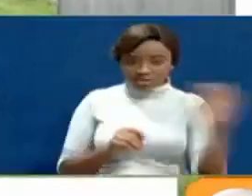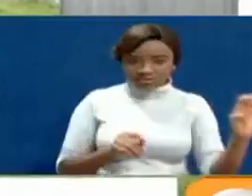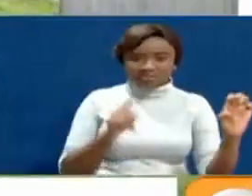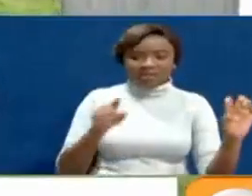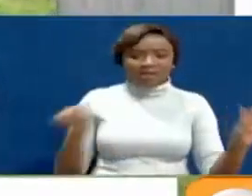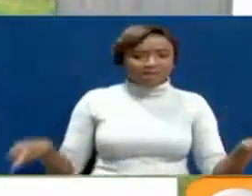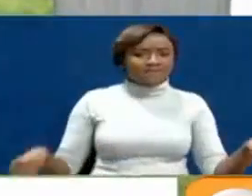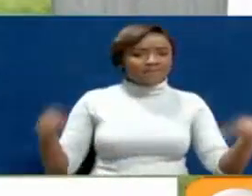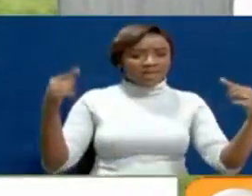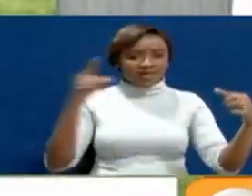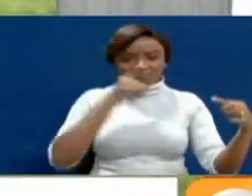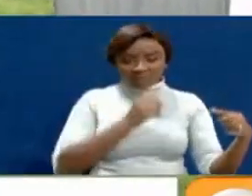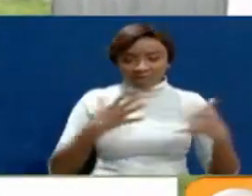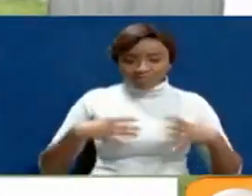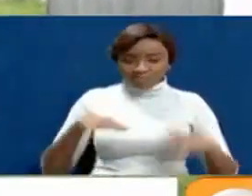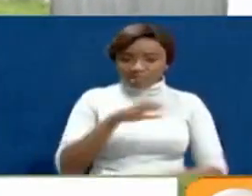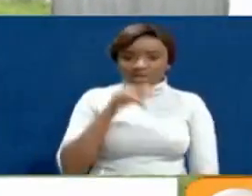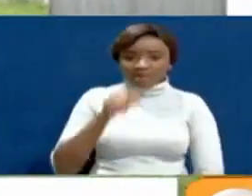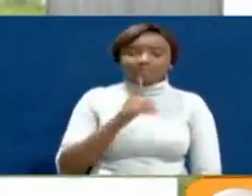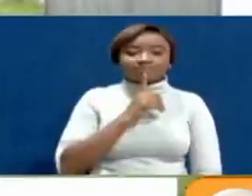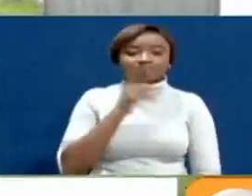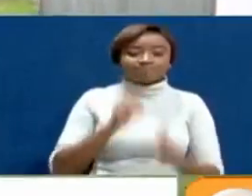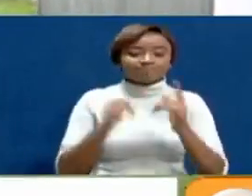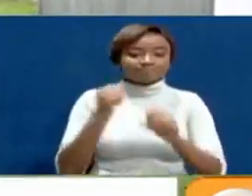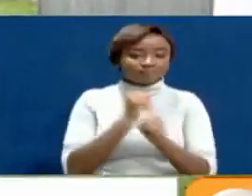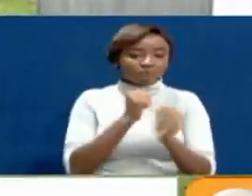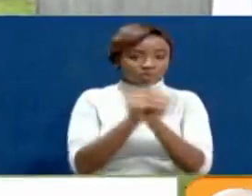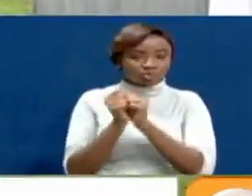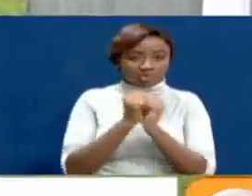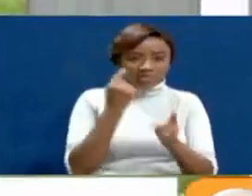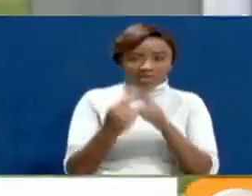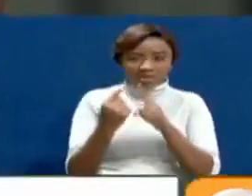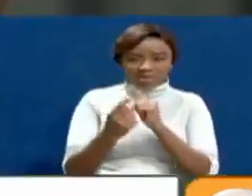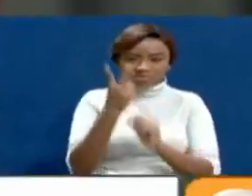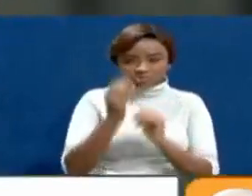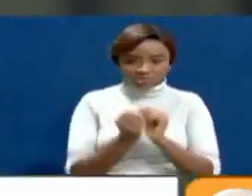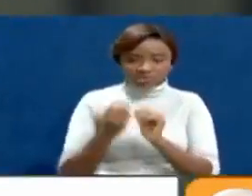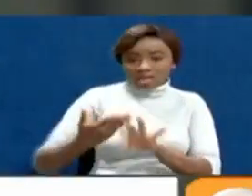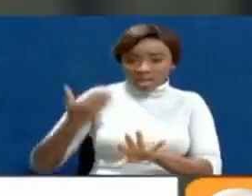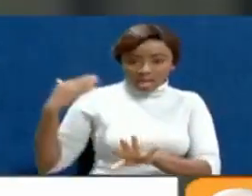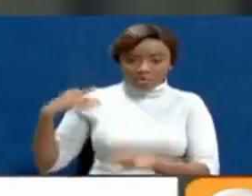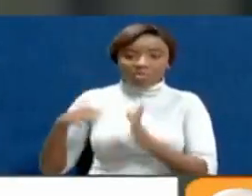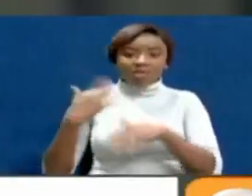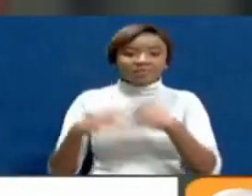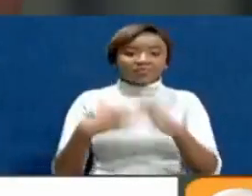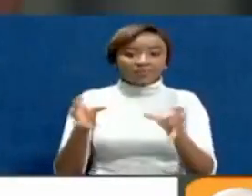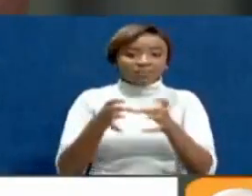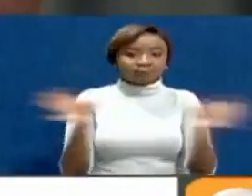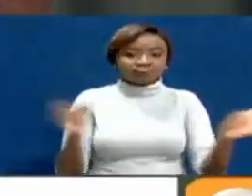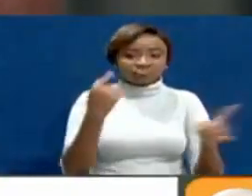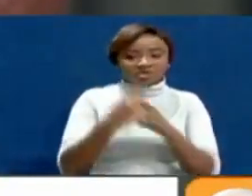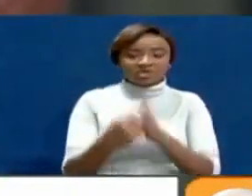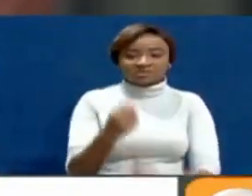awali. Makundi haya wakazi wanasema yalikuwa yameungana zaidi ya miaka 20 iliyopita na kugawanyika miaka